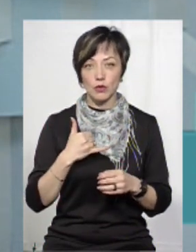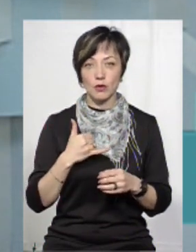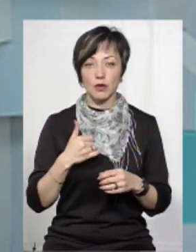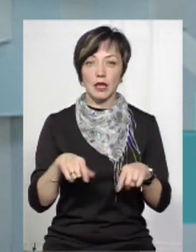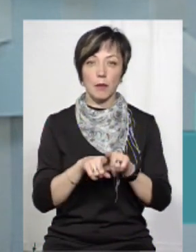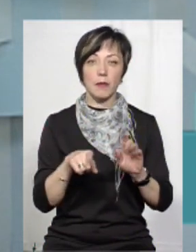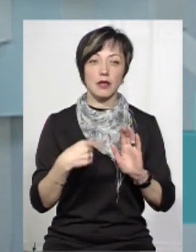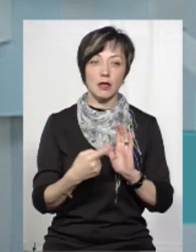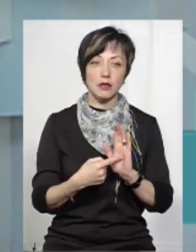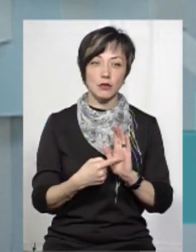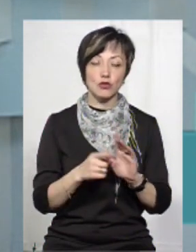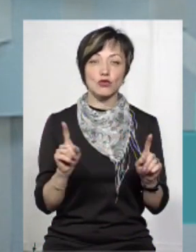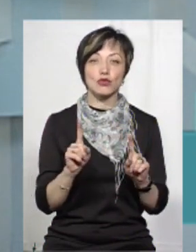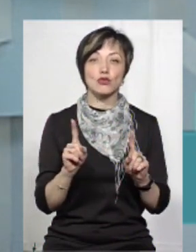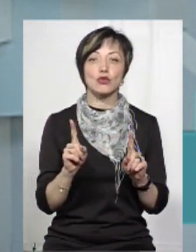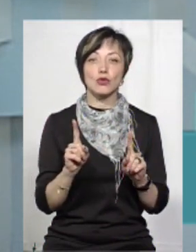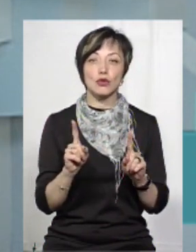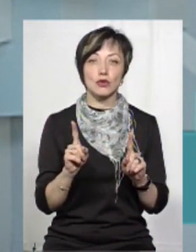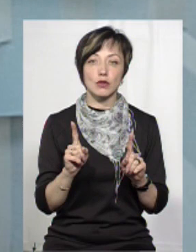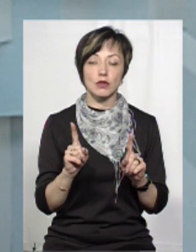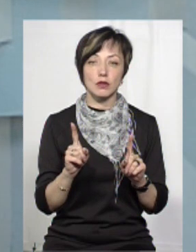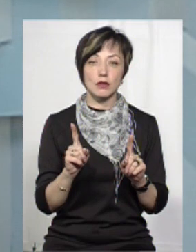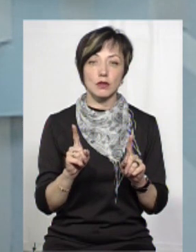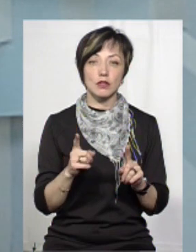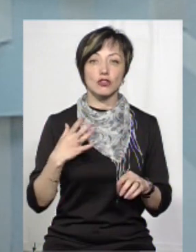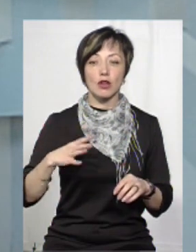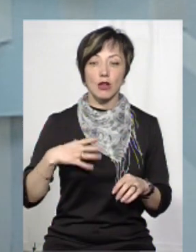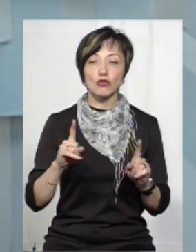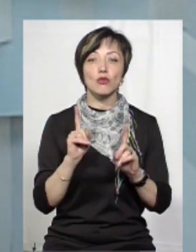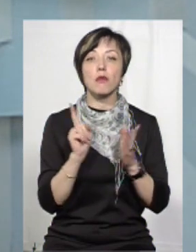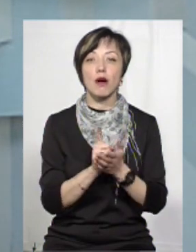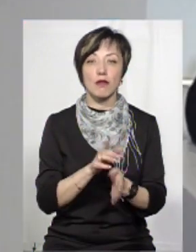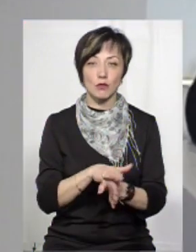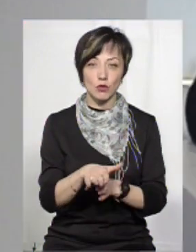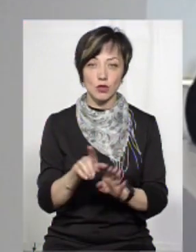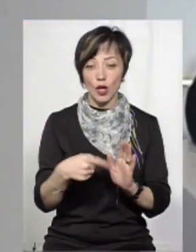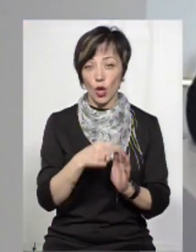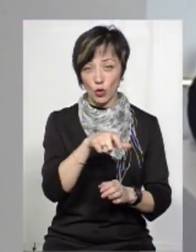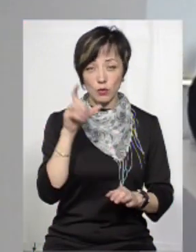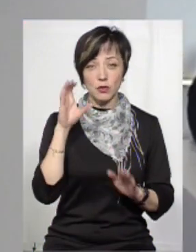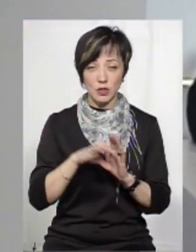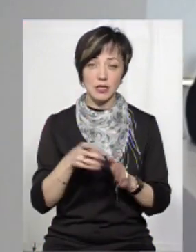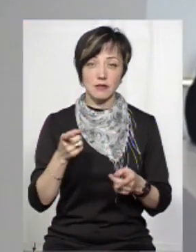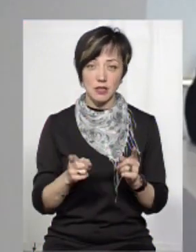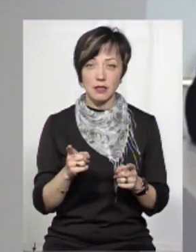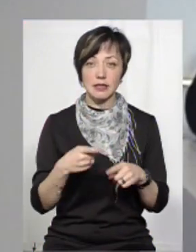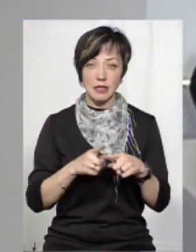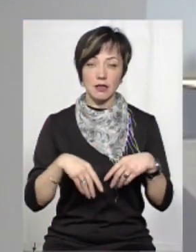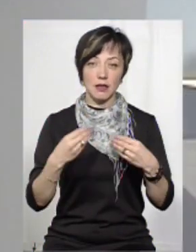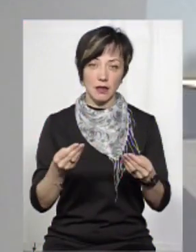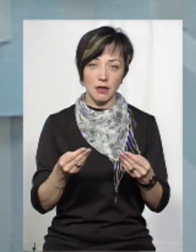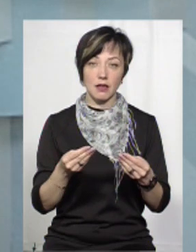телефонують по таким питанням, що очікувати, що має відбутися. Тобто люди прислухаються. Звісно, це